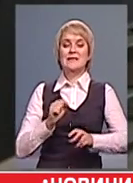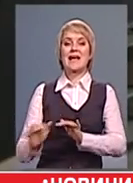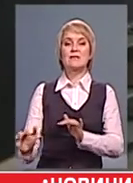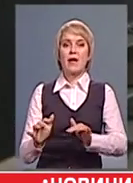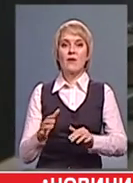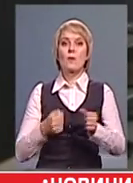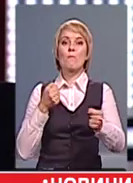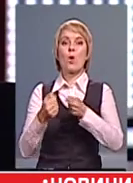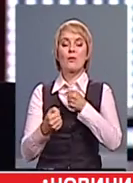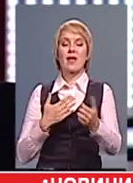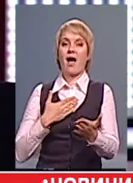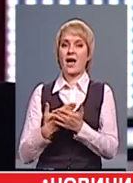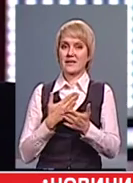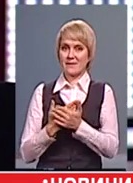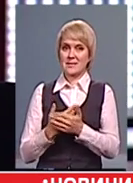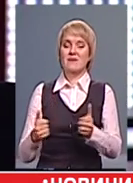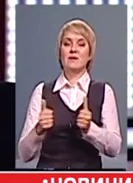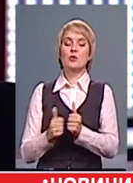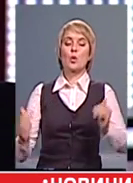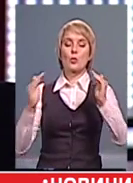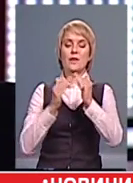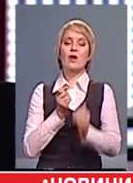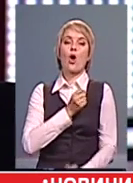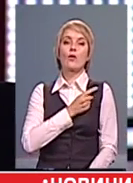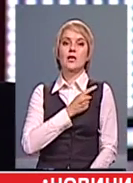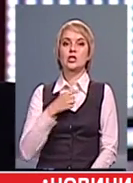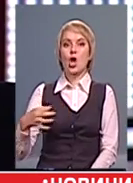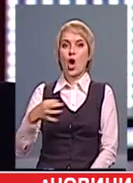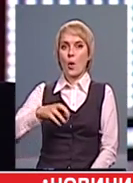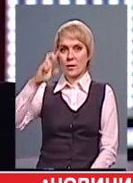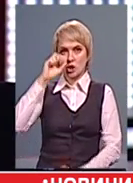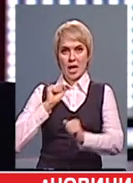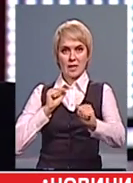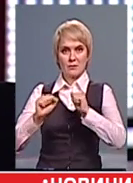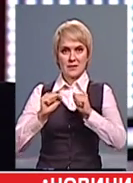під будівли Одеської облдержадміністрації 8 років тому. Минулого тижня